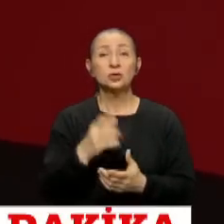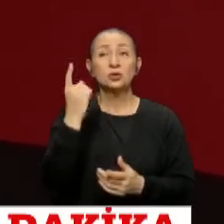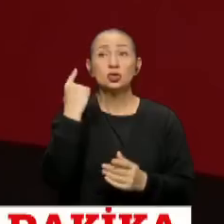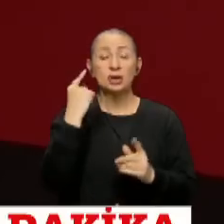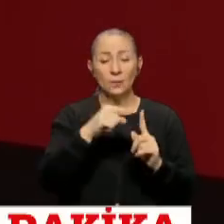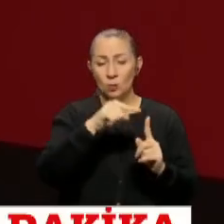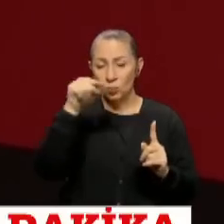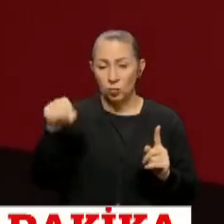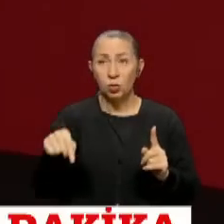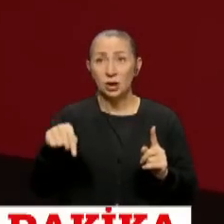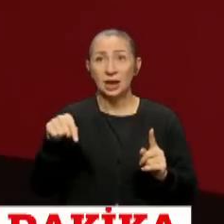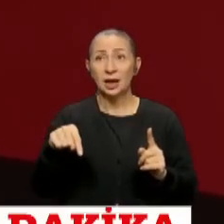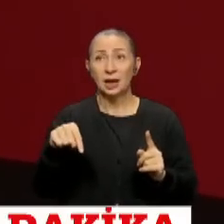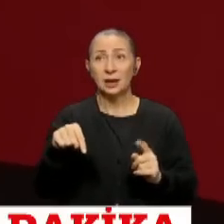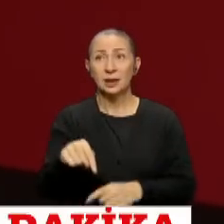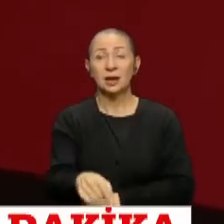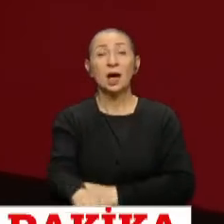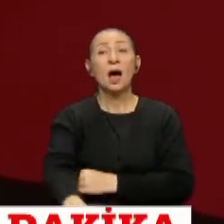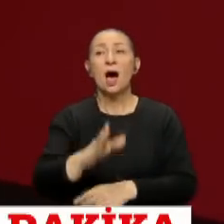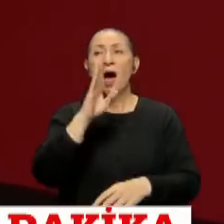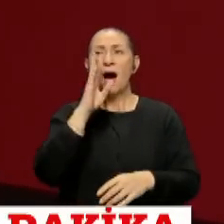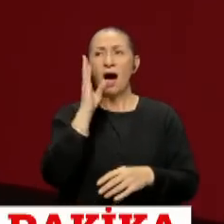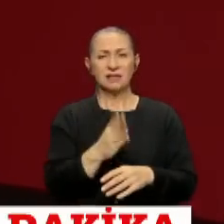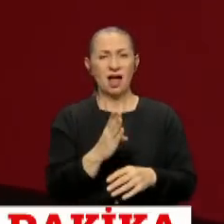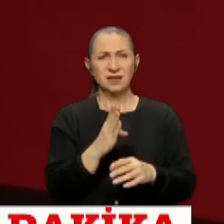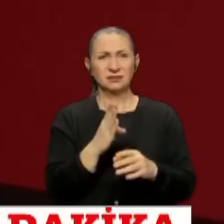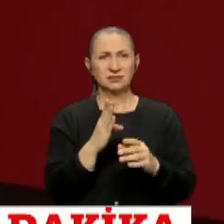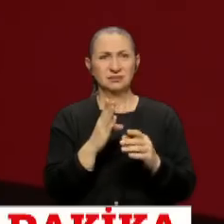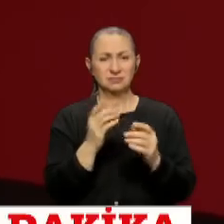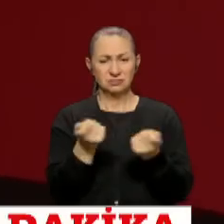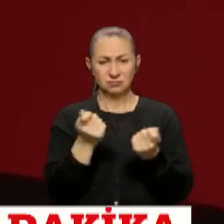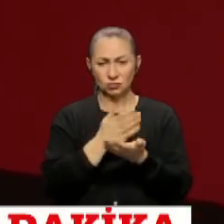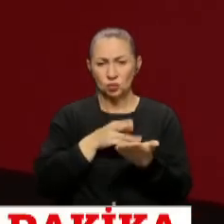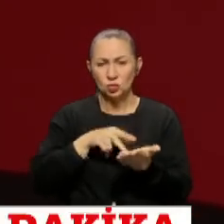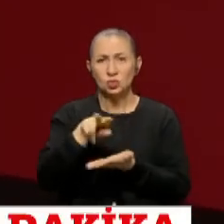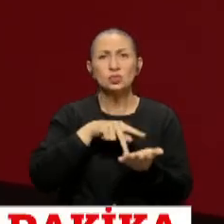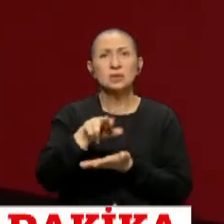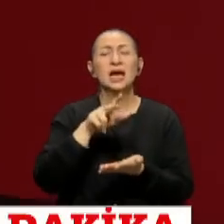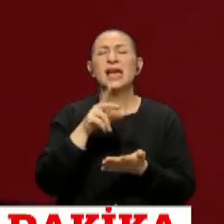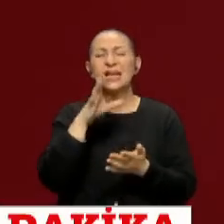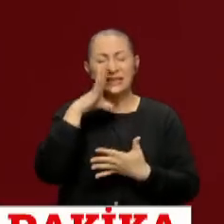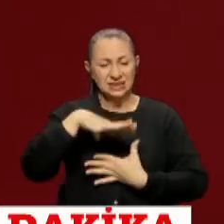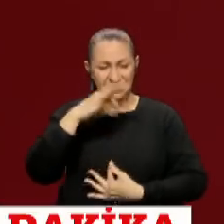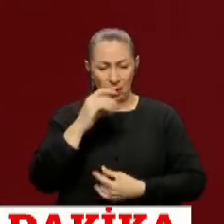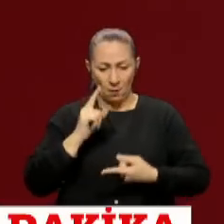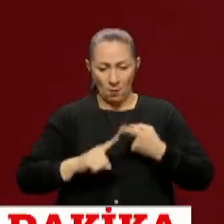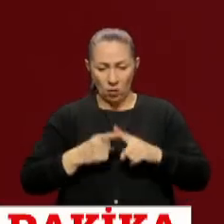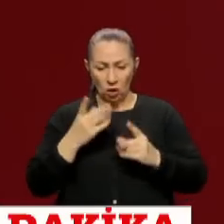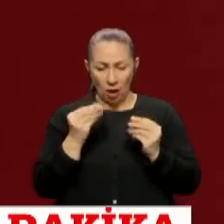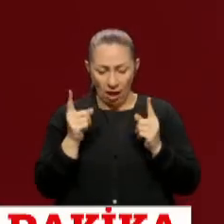Dünden bugüne adalet mekanizmasını kişisel ve